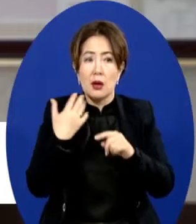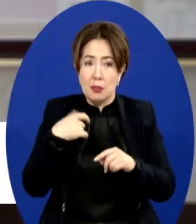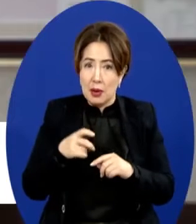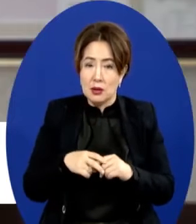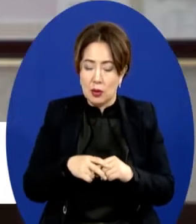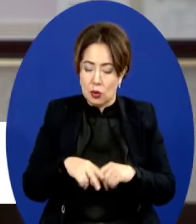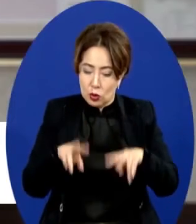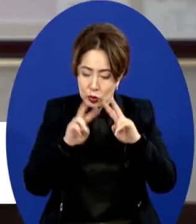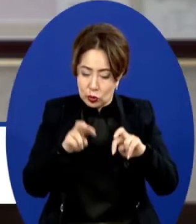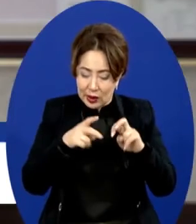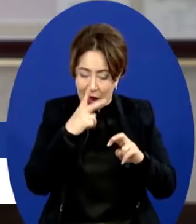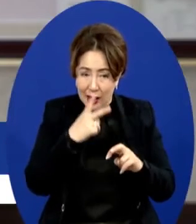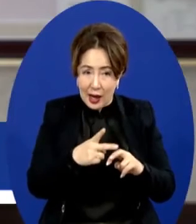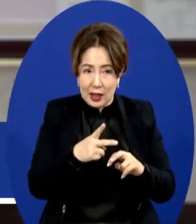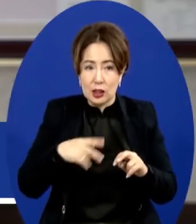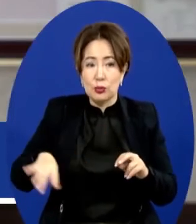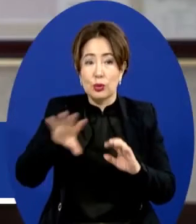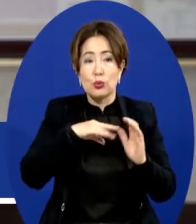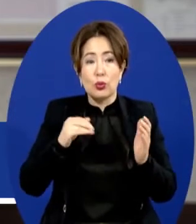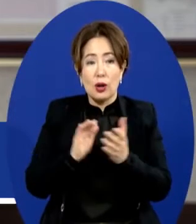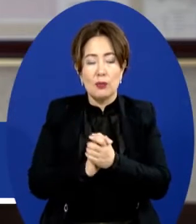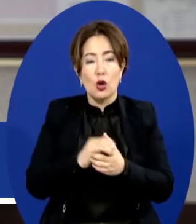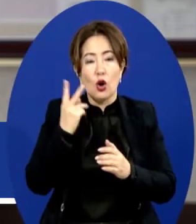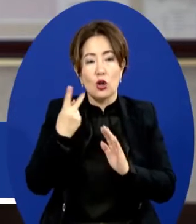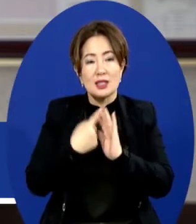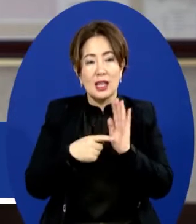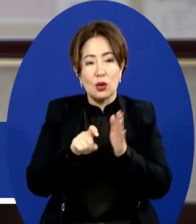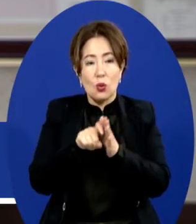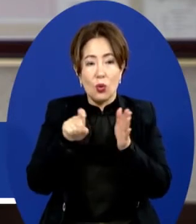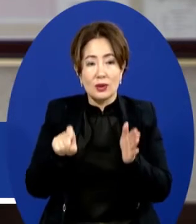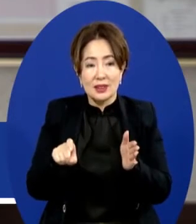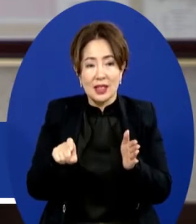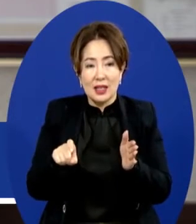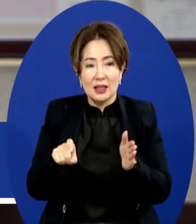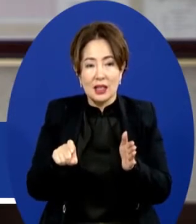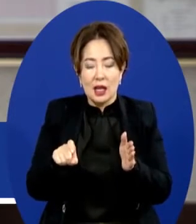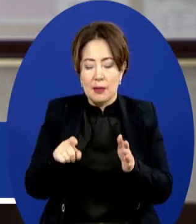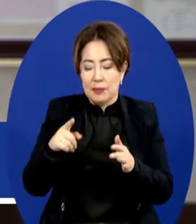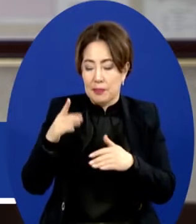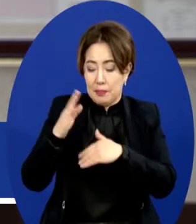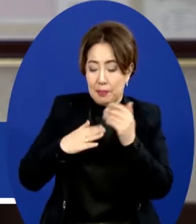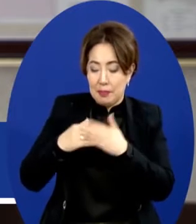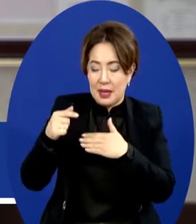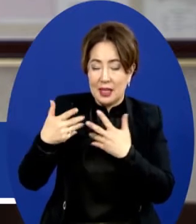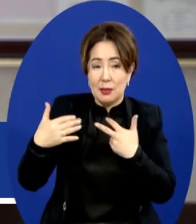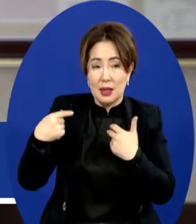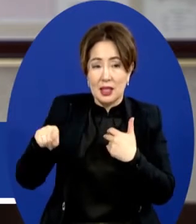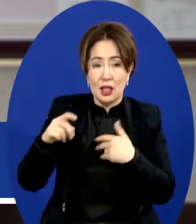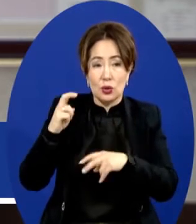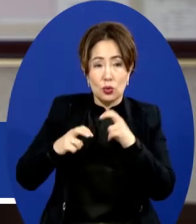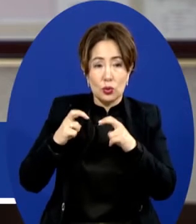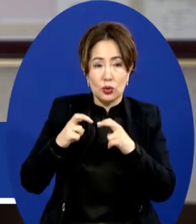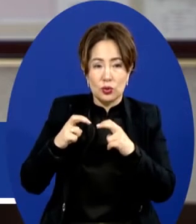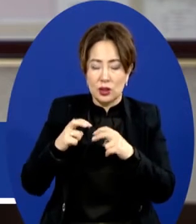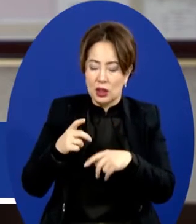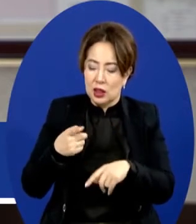хийгээд үзэхэд бол бид нар бол нийтдээ нэг 2 сар орчмын хугацаанд бол яг барилгын одоо үйлдвэрлэл барилгын материалын үйлдвэрлэл эрхлэх